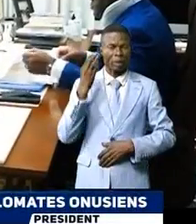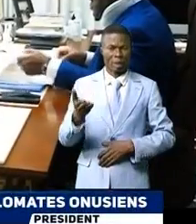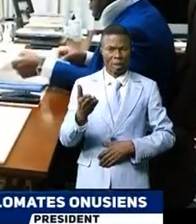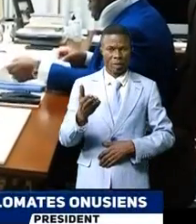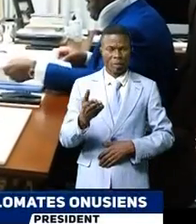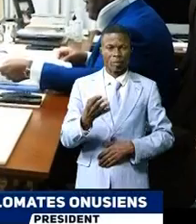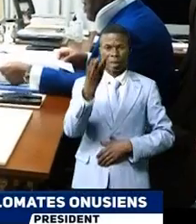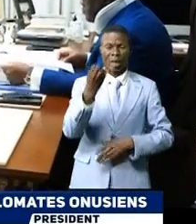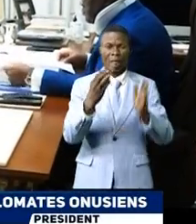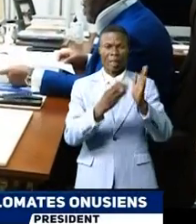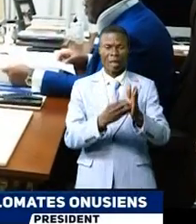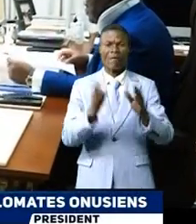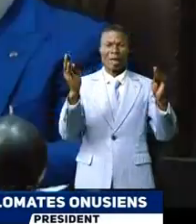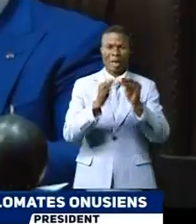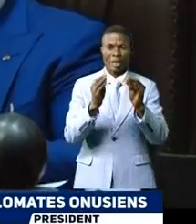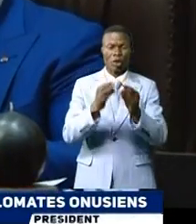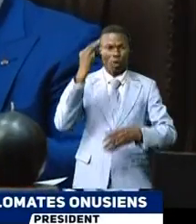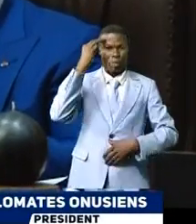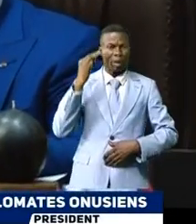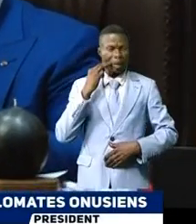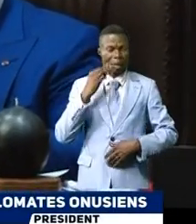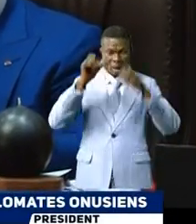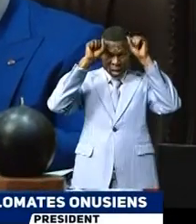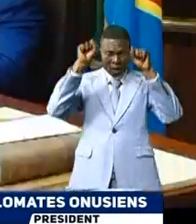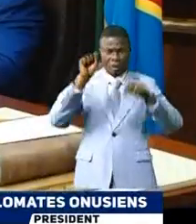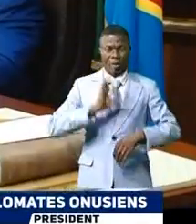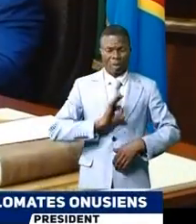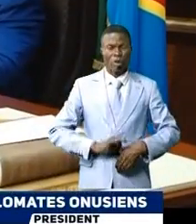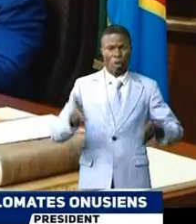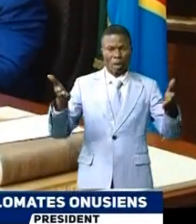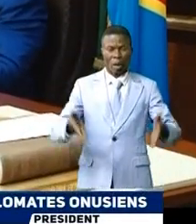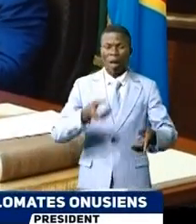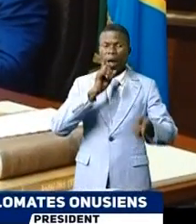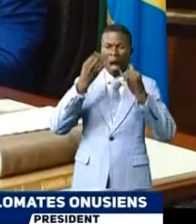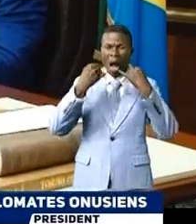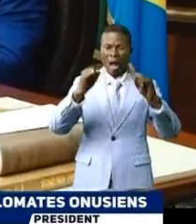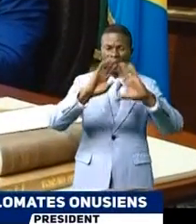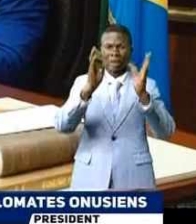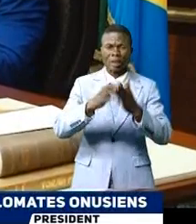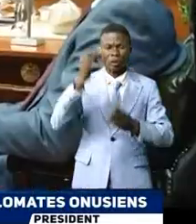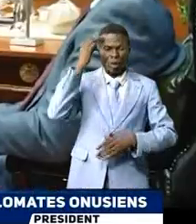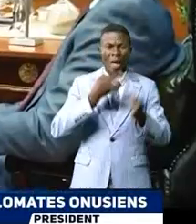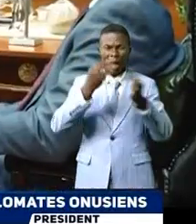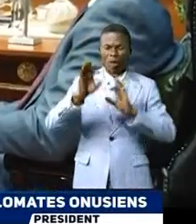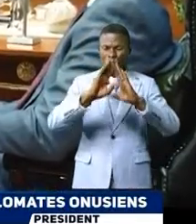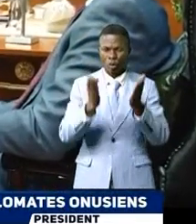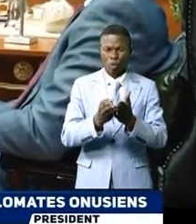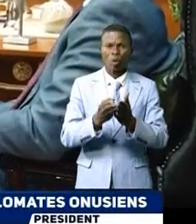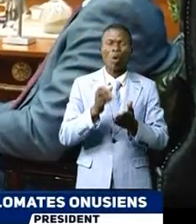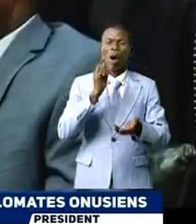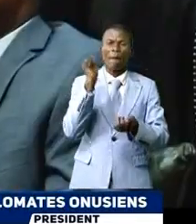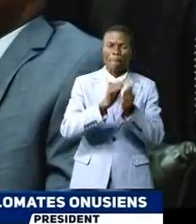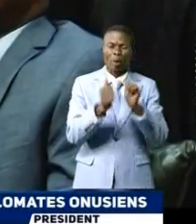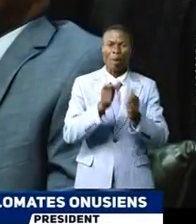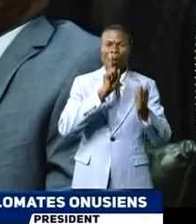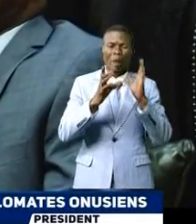Une 49e réunion du genre qui a vu le président de la République communiquer aux membres du gouvernement les détails de ses entretiens avec la délégation